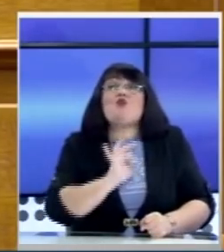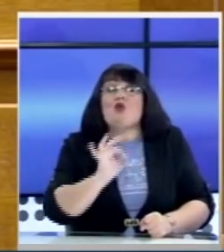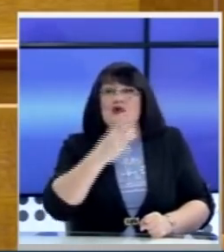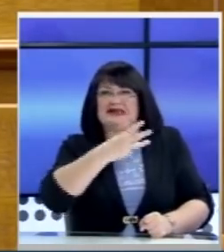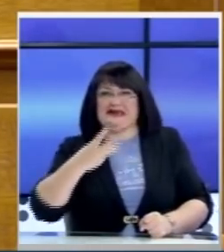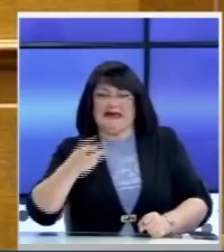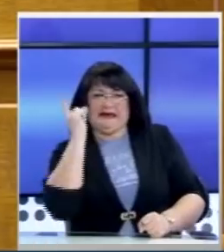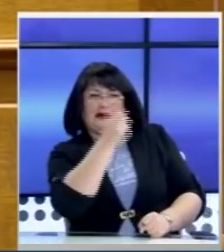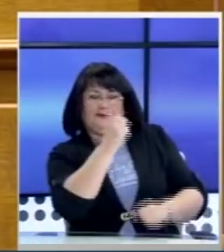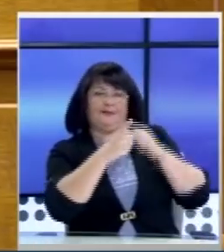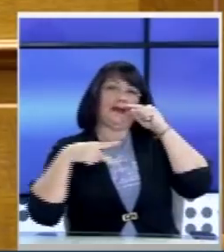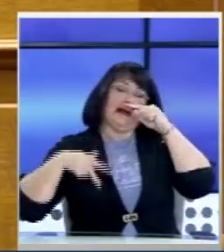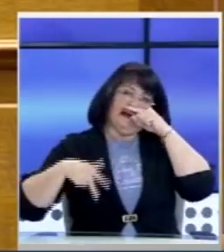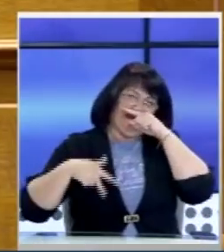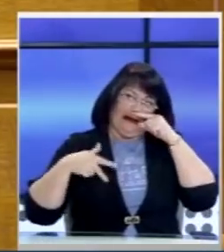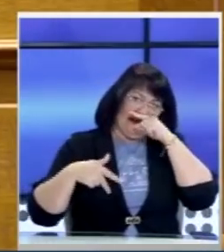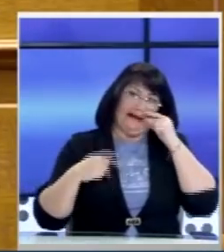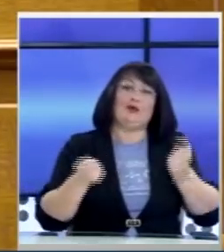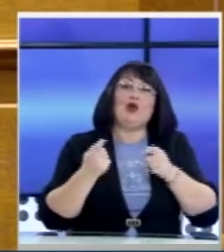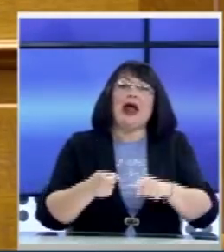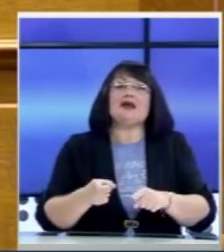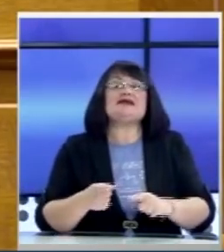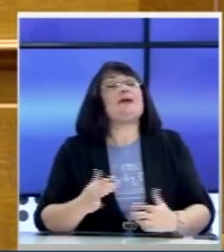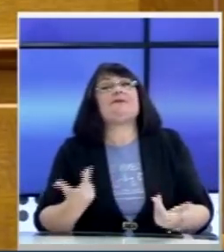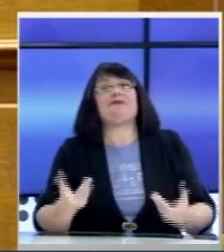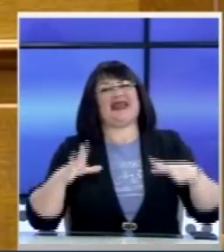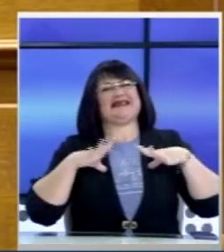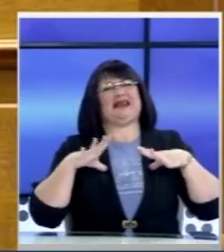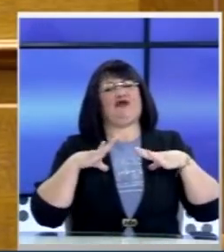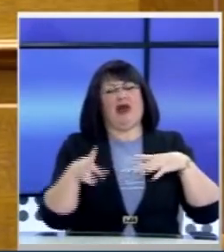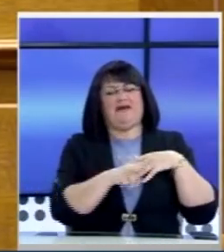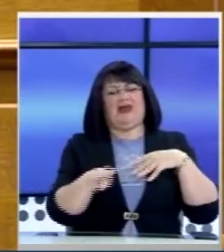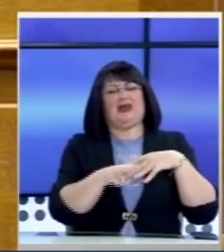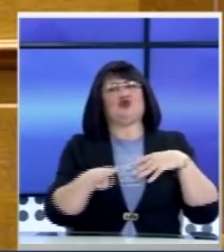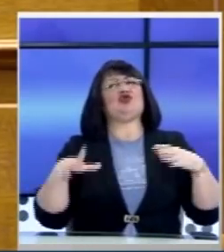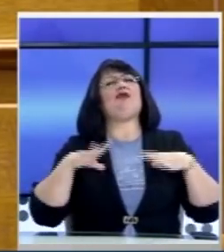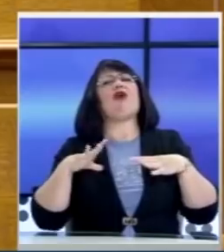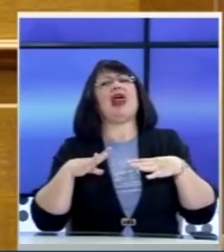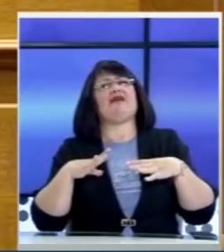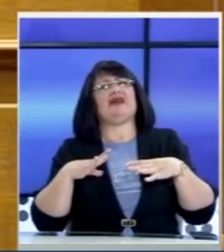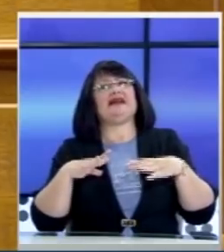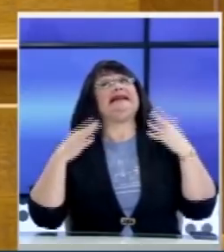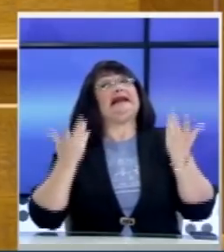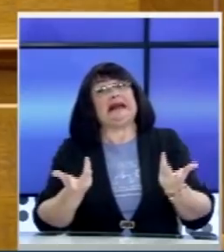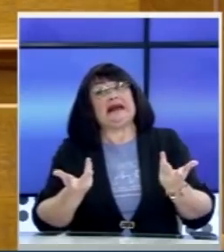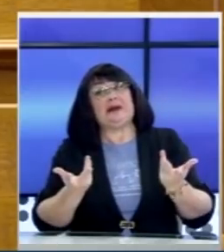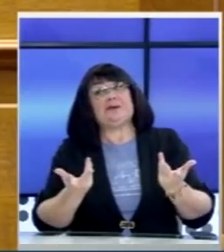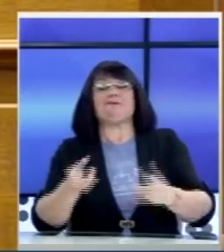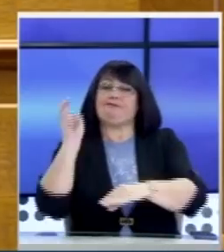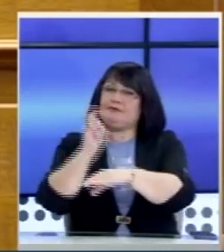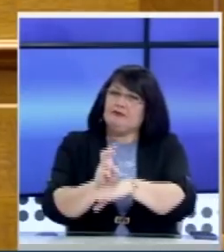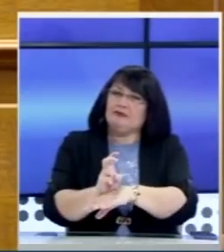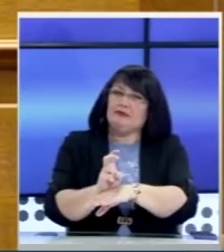που κάνετε στην κυβέρνηση της Νέας Δημοκρατίας είναι βολική και για τους δυο σας. Αφήνει